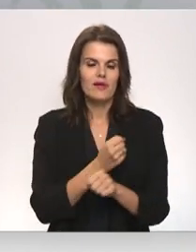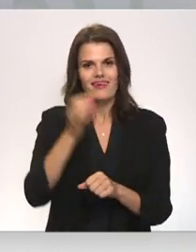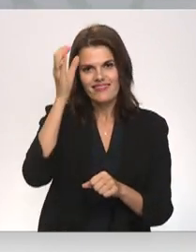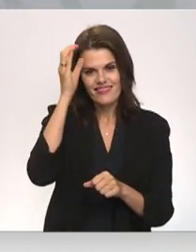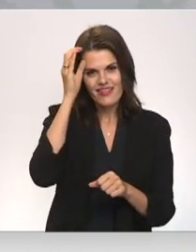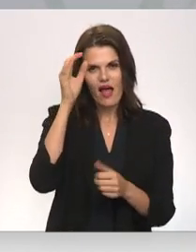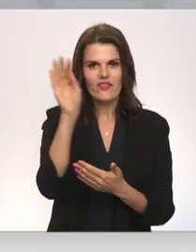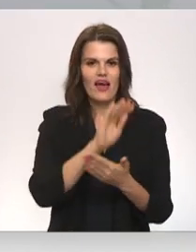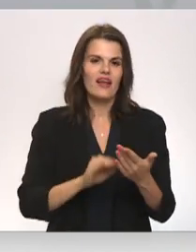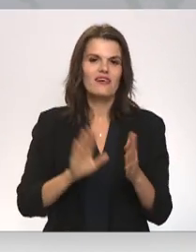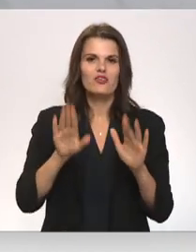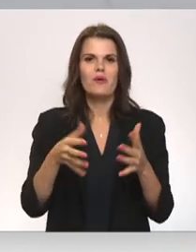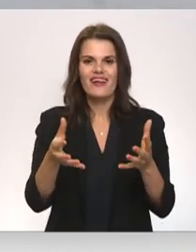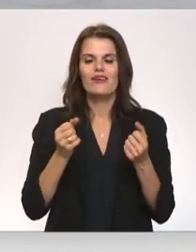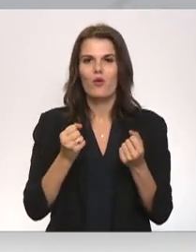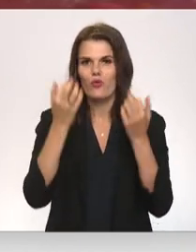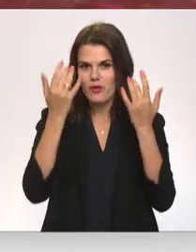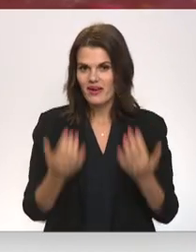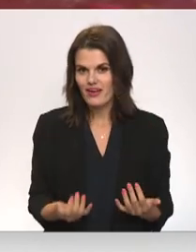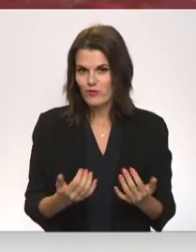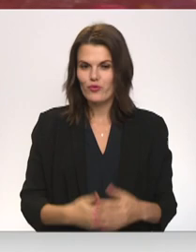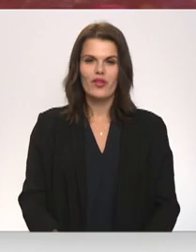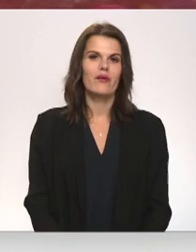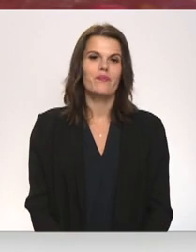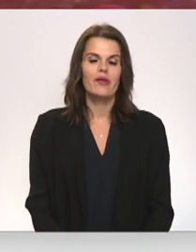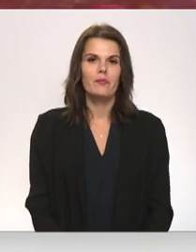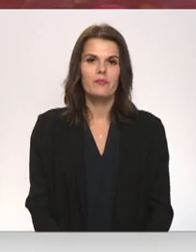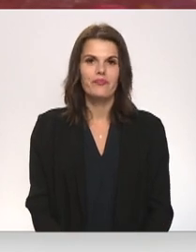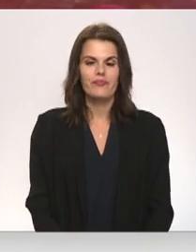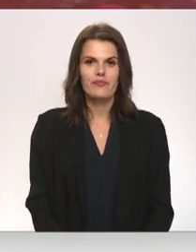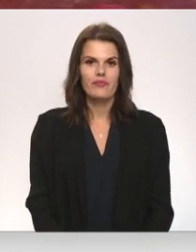zinātniskais raksts par iegūtajiem rezultātiem. Ieva Menefelda, Lants Peršavits, Skrundas televīzija.